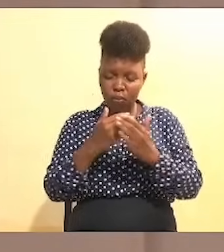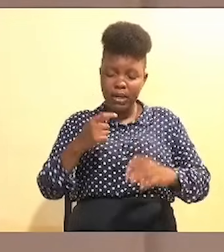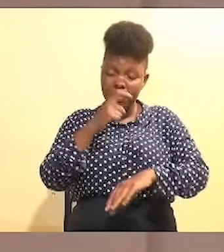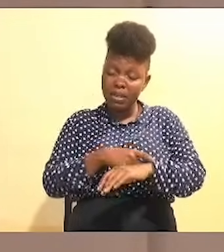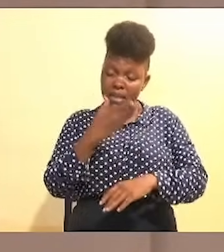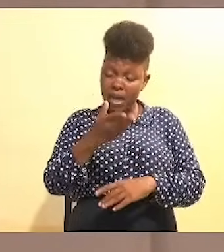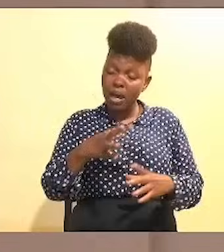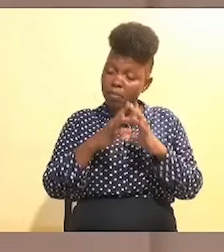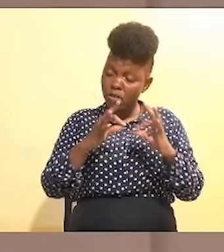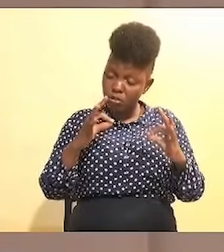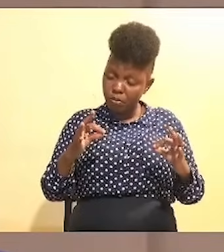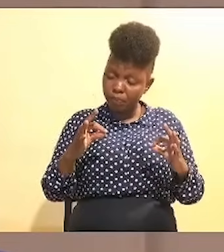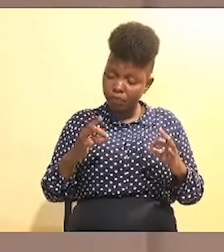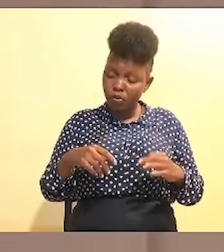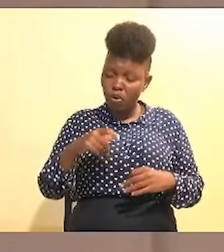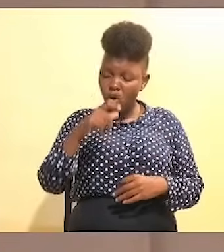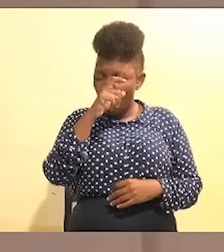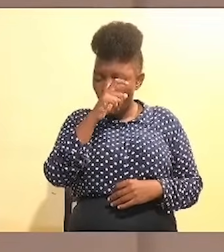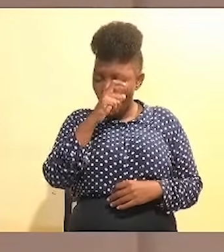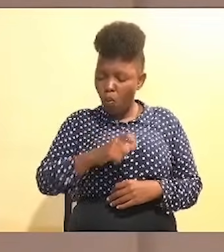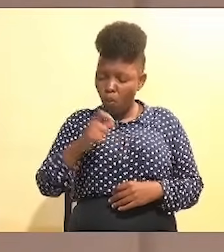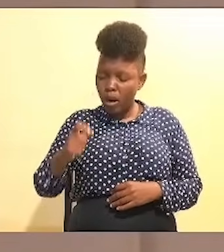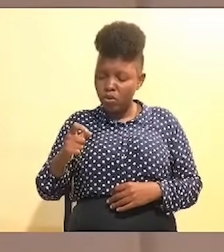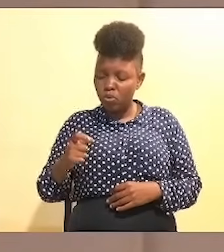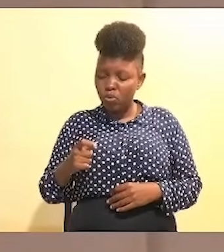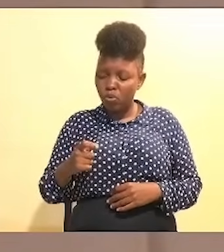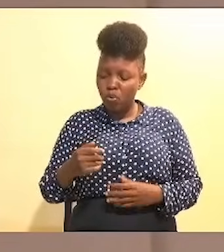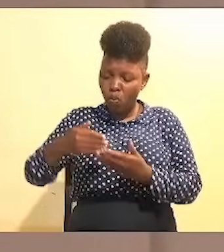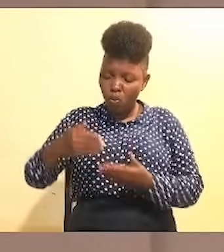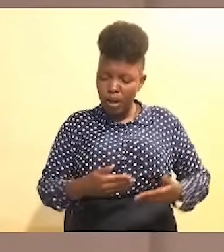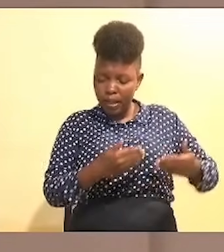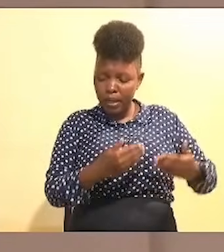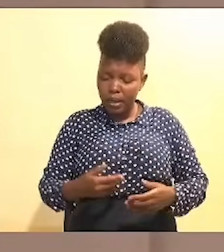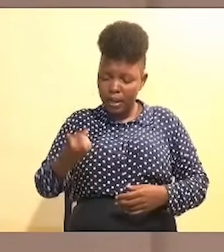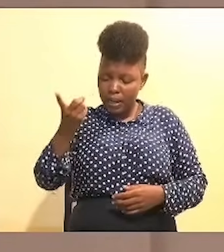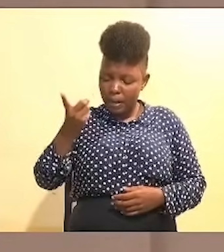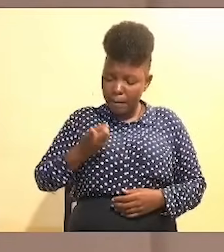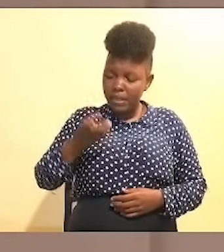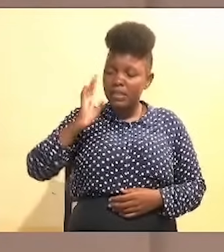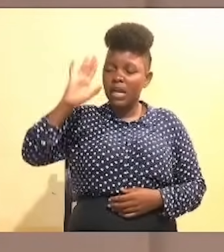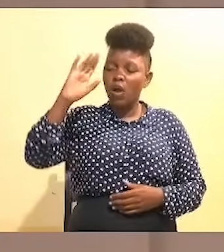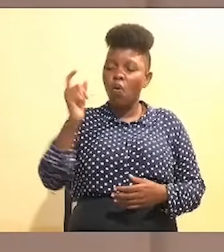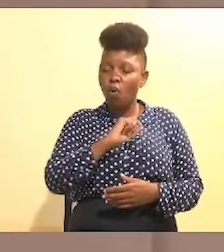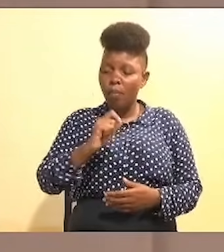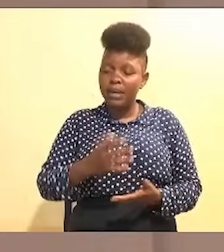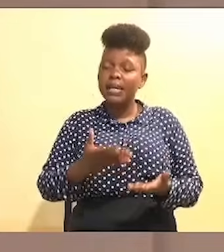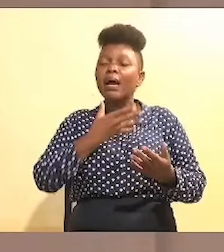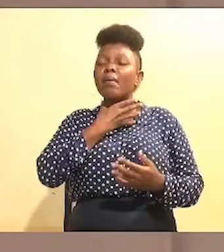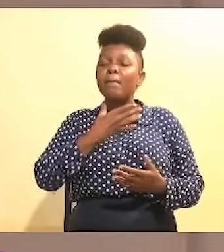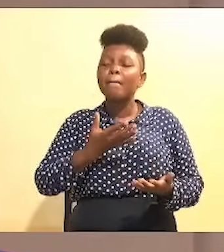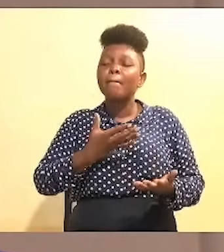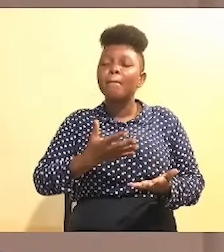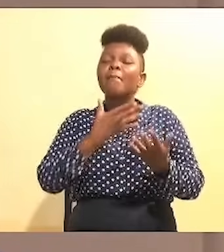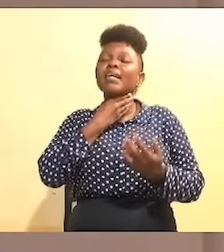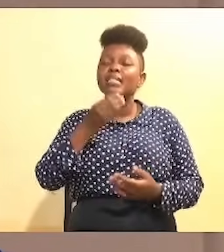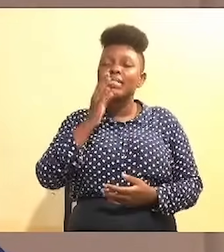mazuri. Wana na binti zako wameandika mahitaji yao, changamoto walizo nazo katika maisha,